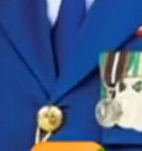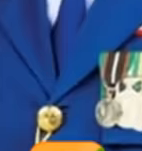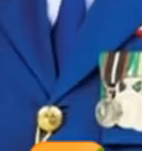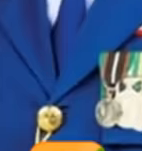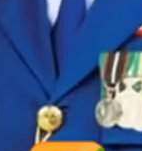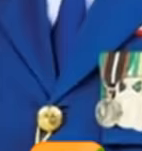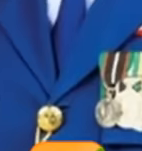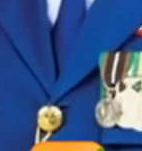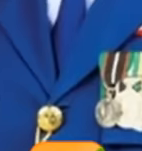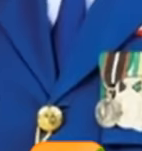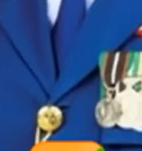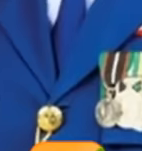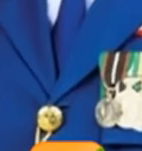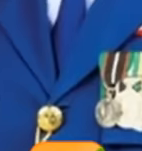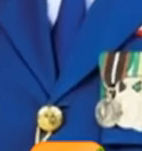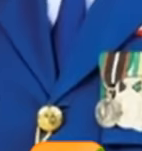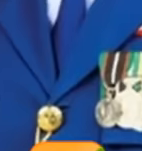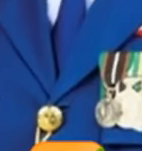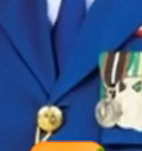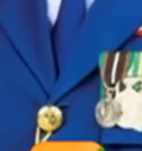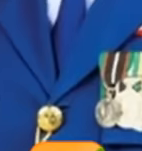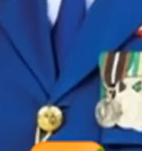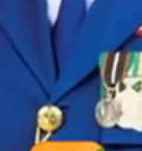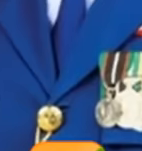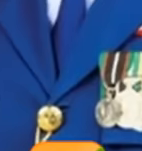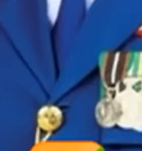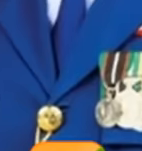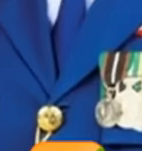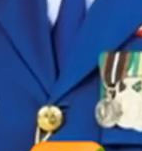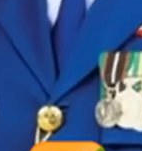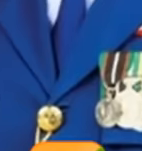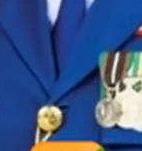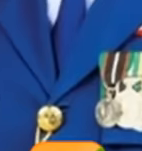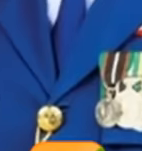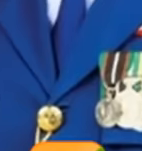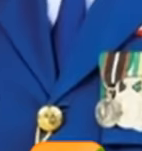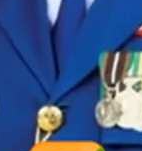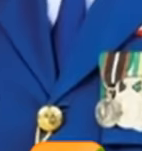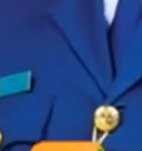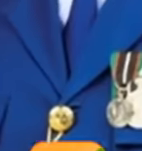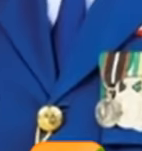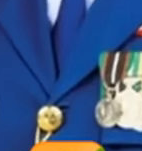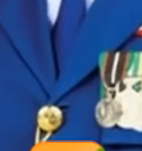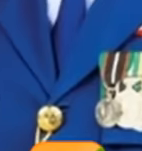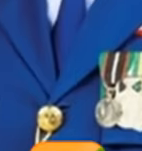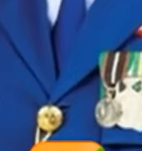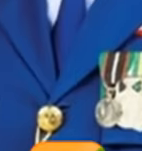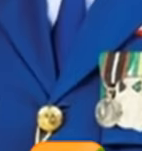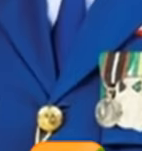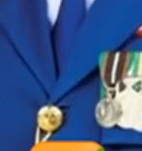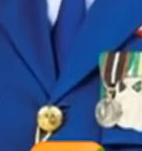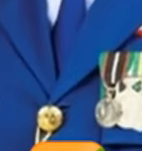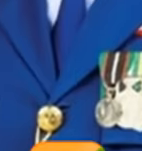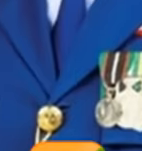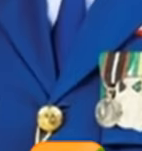kijeshi kutoka Ufaransa na pia chuo kikuu cha ulinzi hapa nchini. Aidha, ni mtaalamu wa masuala ya ushauri